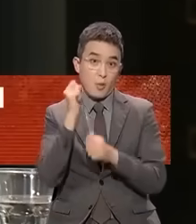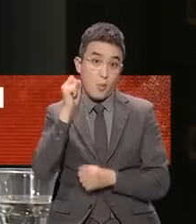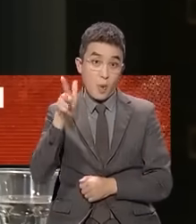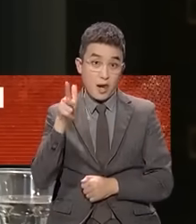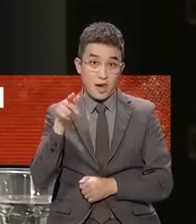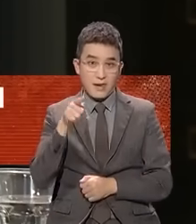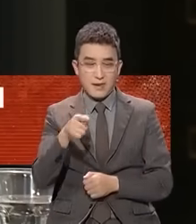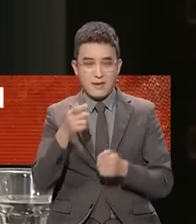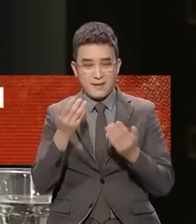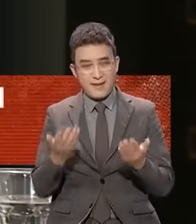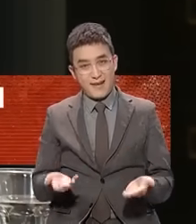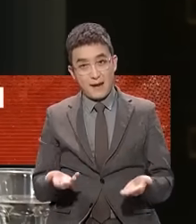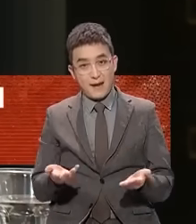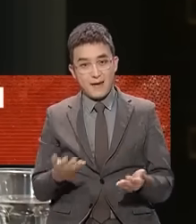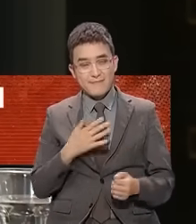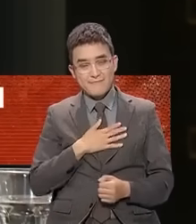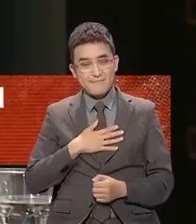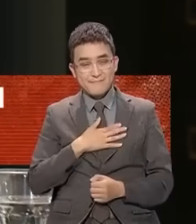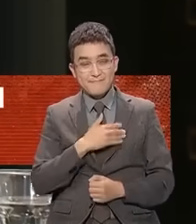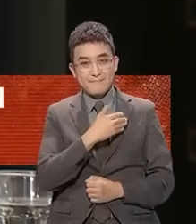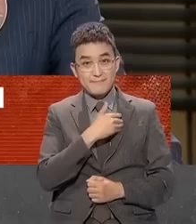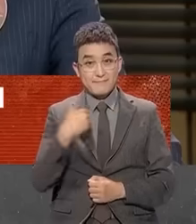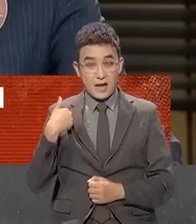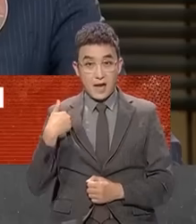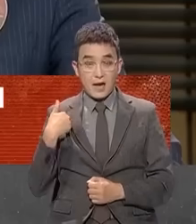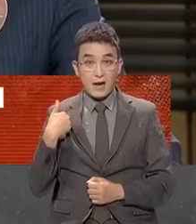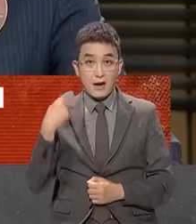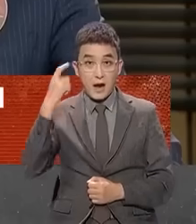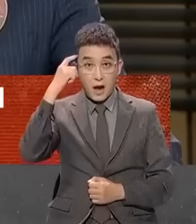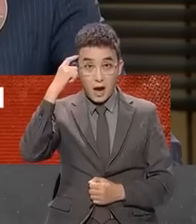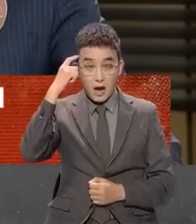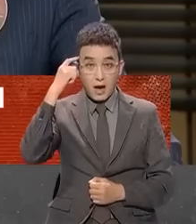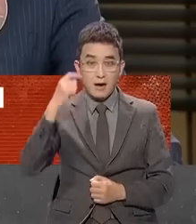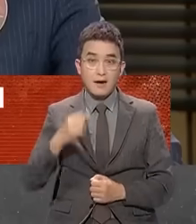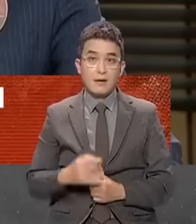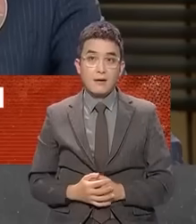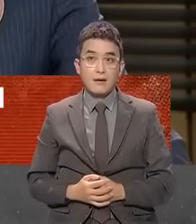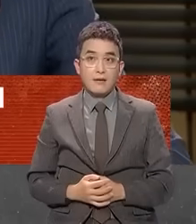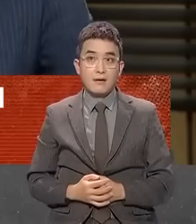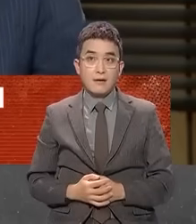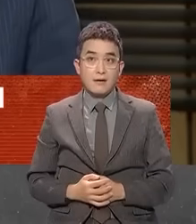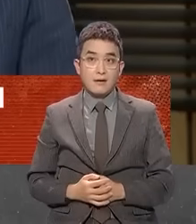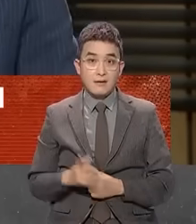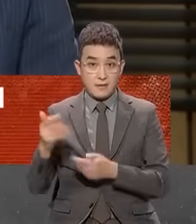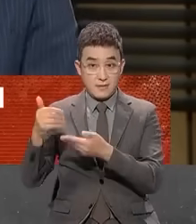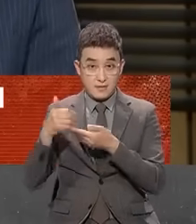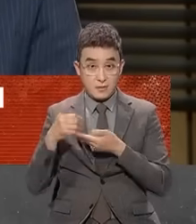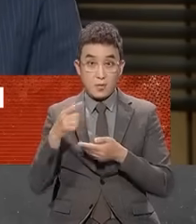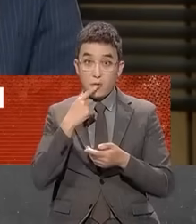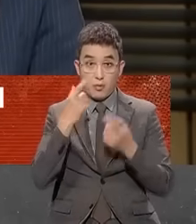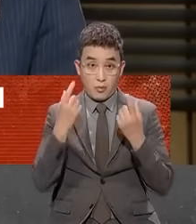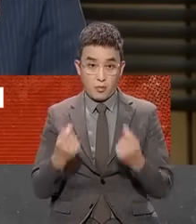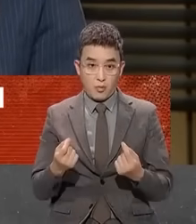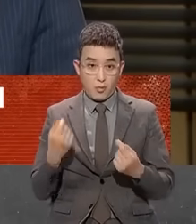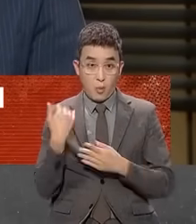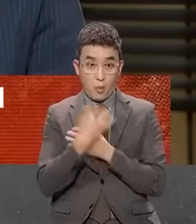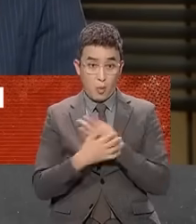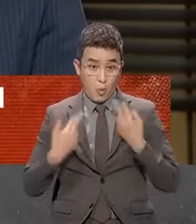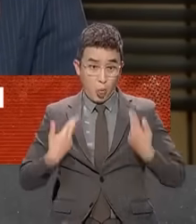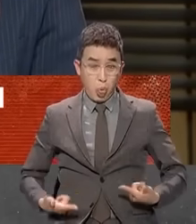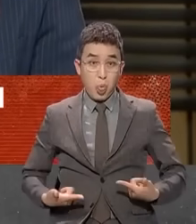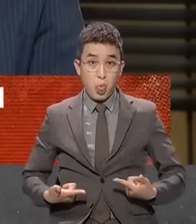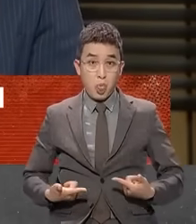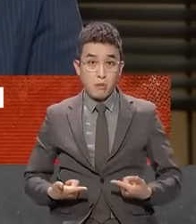또뭐 이렇게 기분을 만끽하기 위해서 뭐 저렇게 뭐 본인 말씀처럼 실오라기 하나 걸치지 않고 이렇게